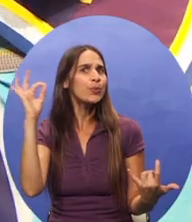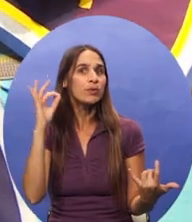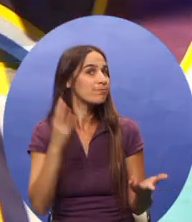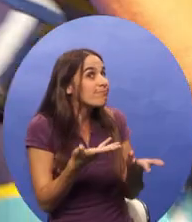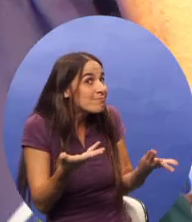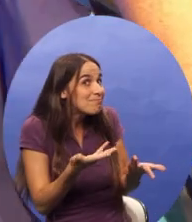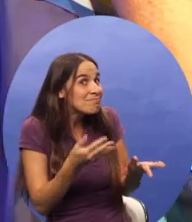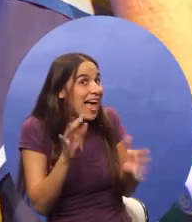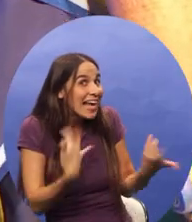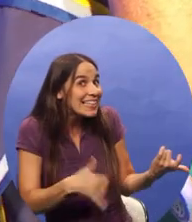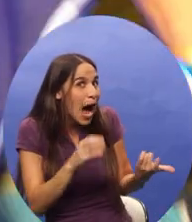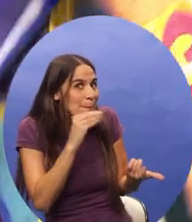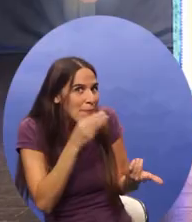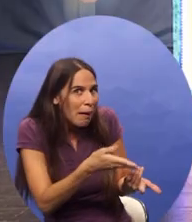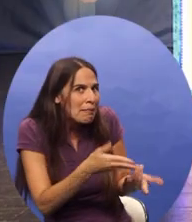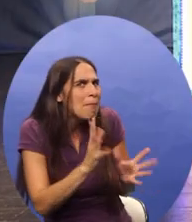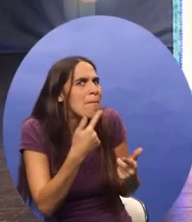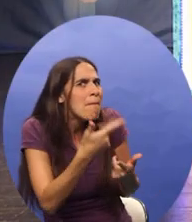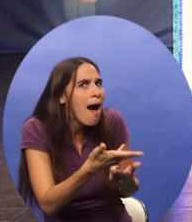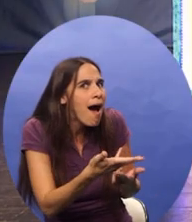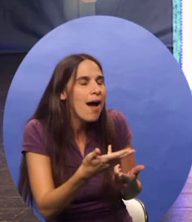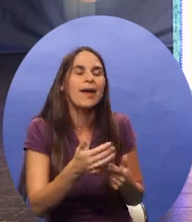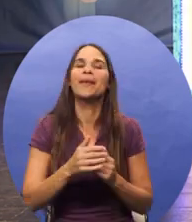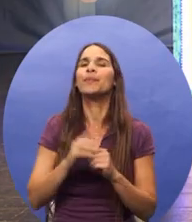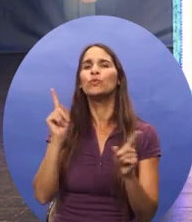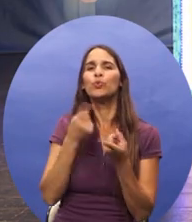הגיטרה מדברת, מה את אומרת?